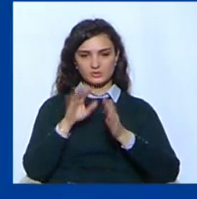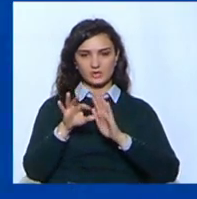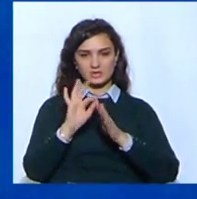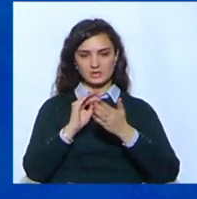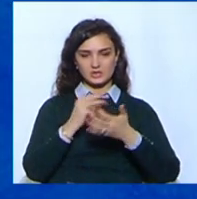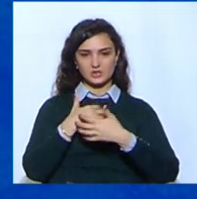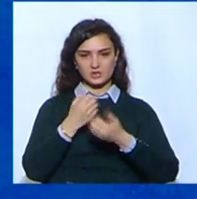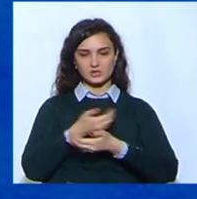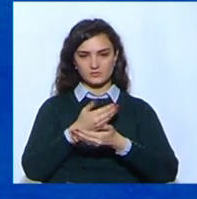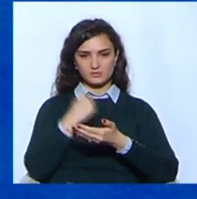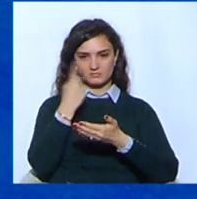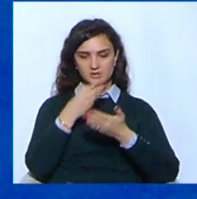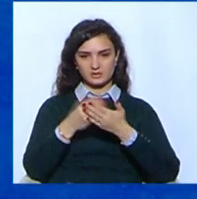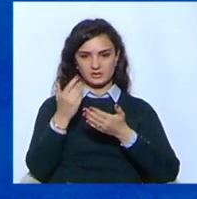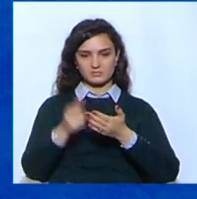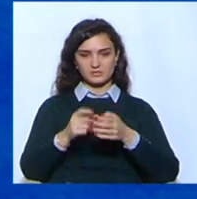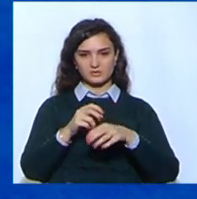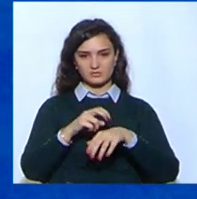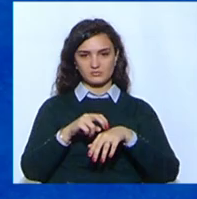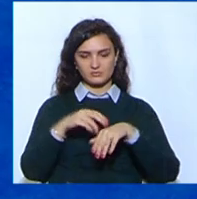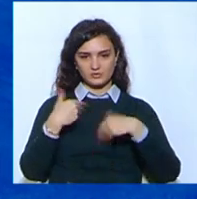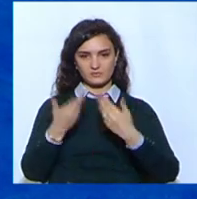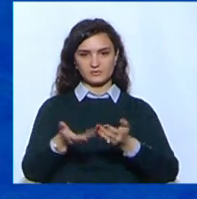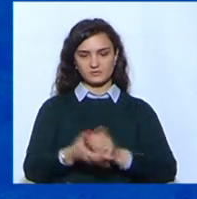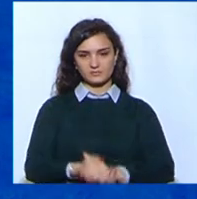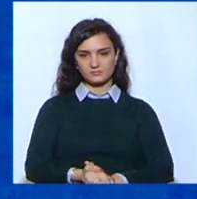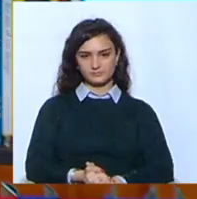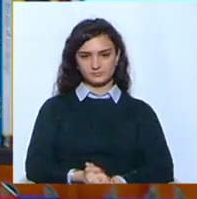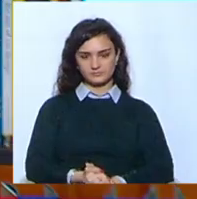აირჩიე ჯანსაღი ცხოვრების წესი პირადი ექიმის რჩევით.